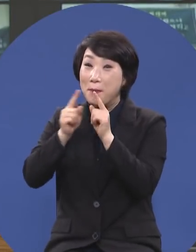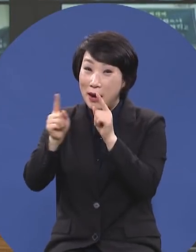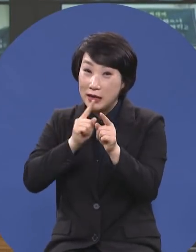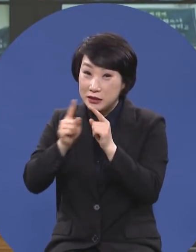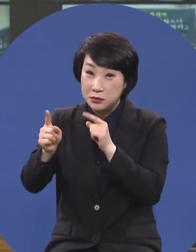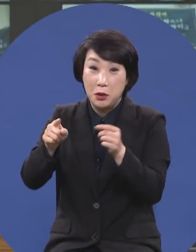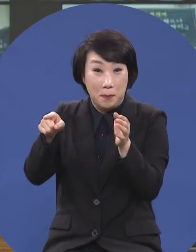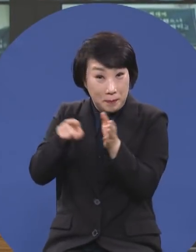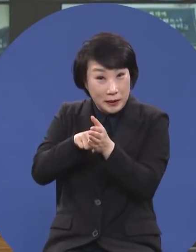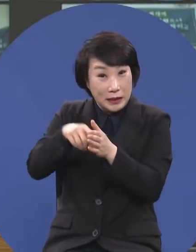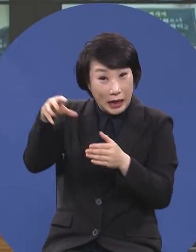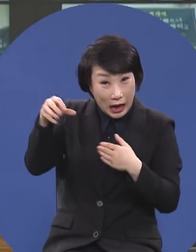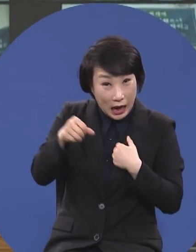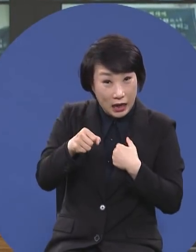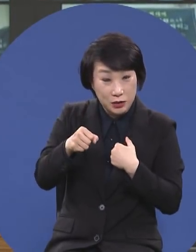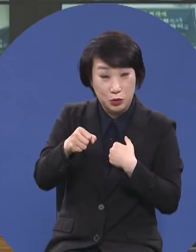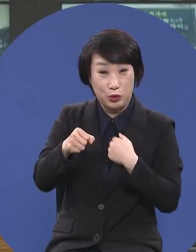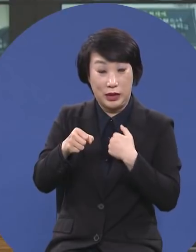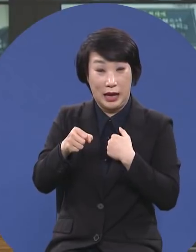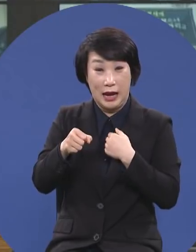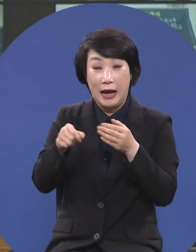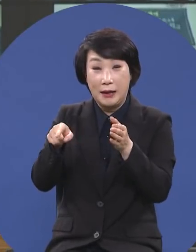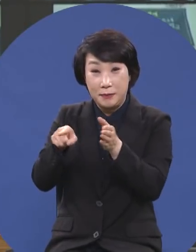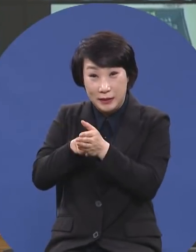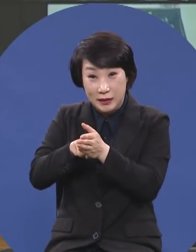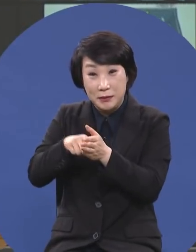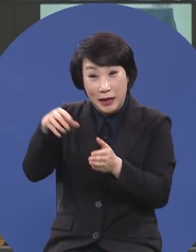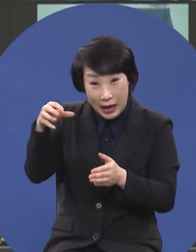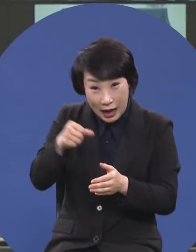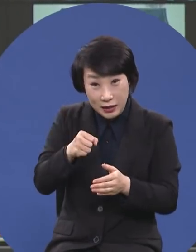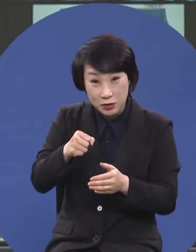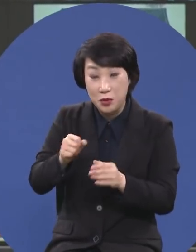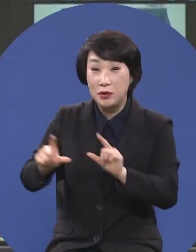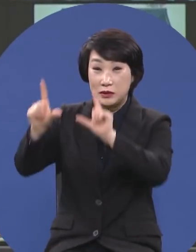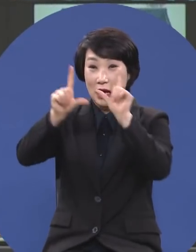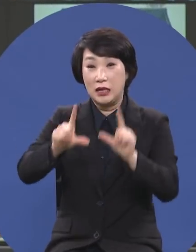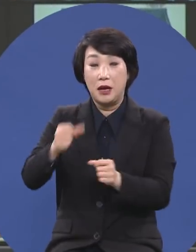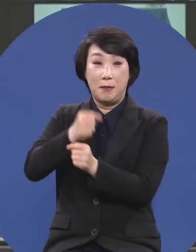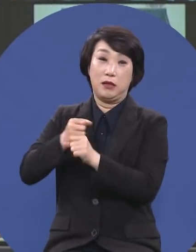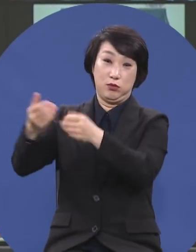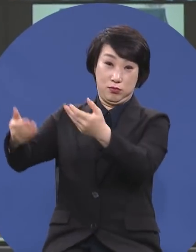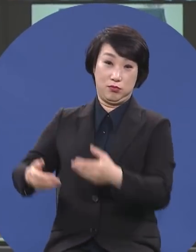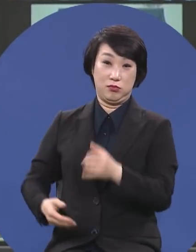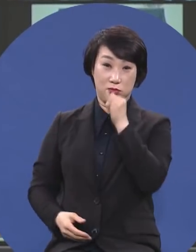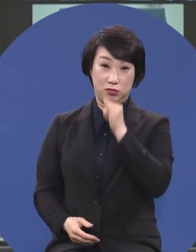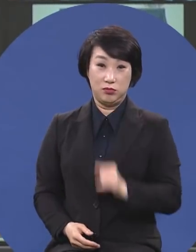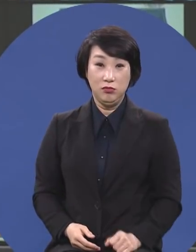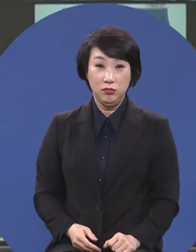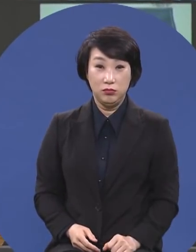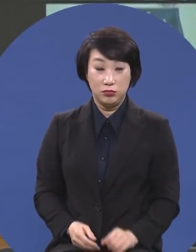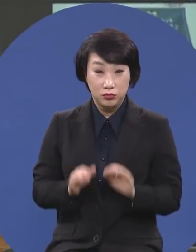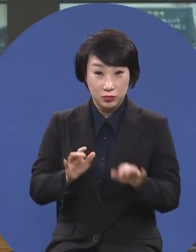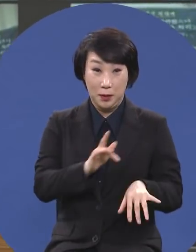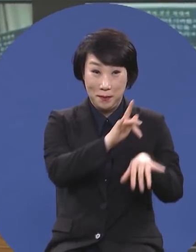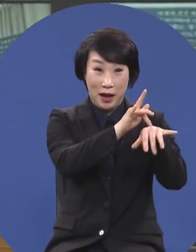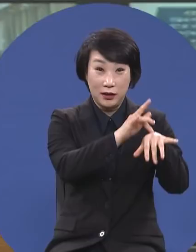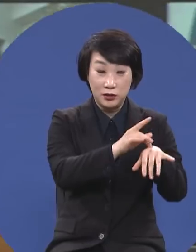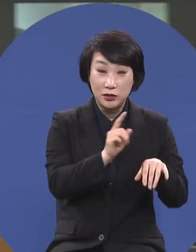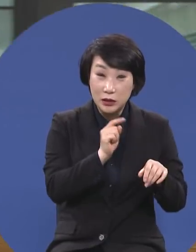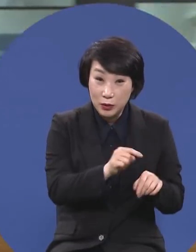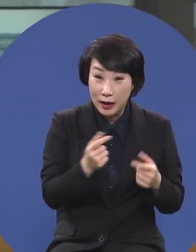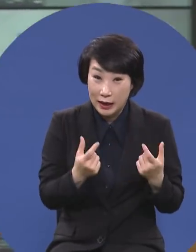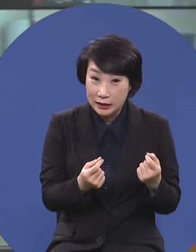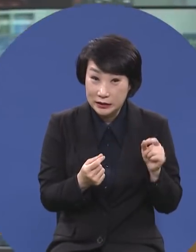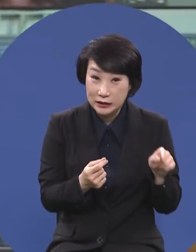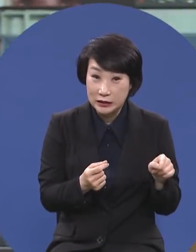말씀을 믿음으로 신앙으로 살도록 지었는데 마귀는 이렇게